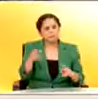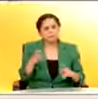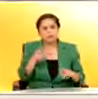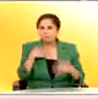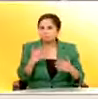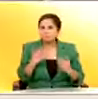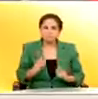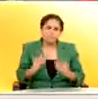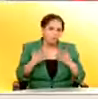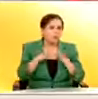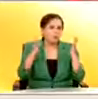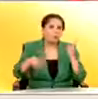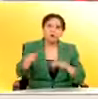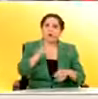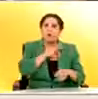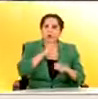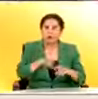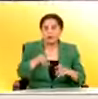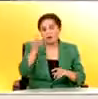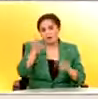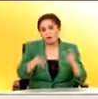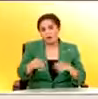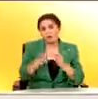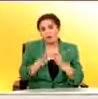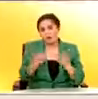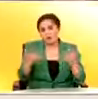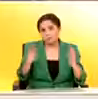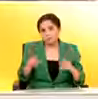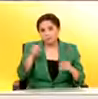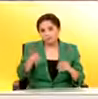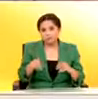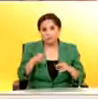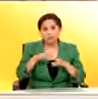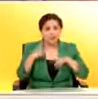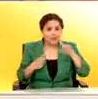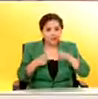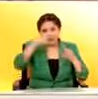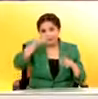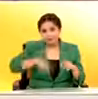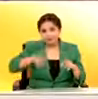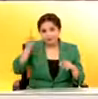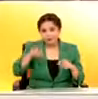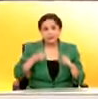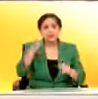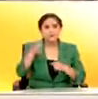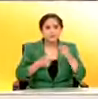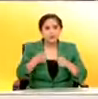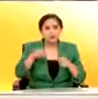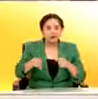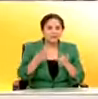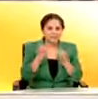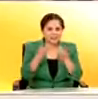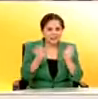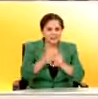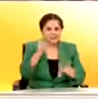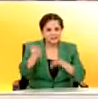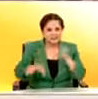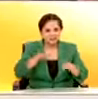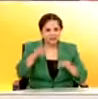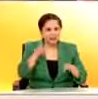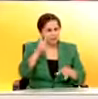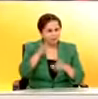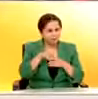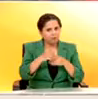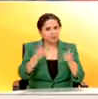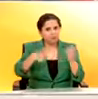लोकप्रिय हो रही है। आजकल कई लोग फिट इंडिया संडेज ऑन साइकिल जैसे कार्यक्रमों में हिस्सा